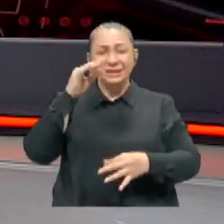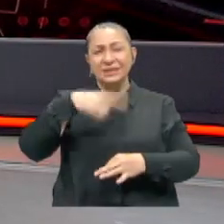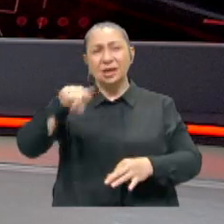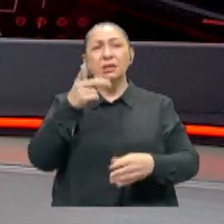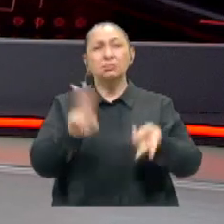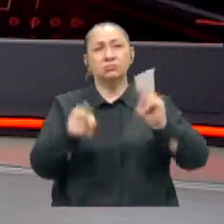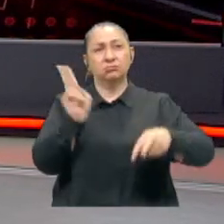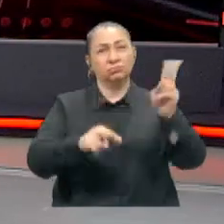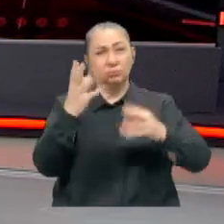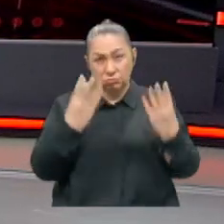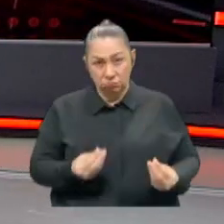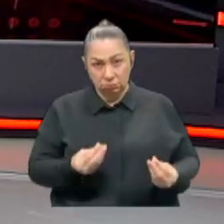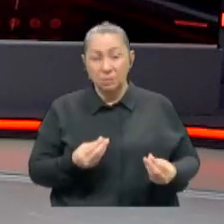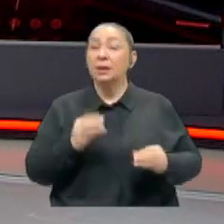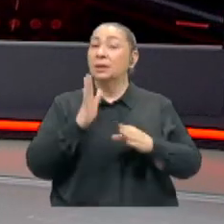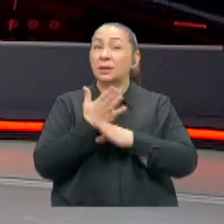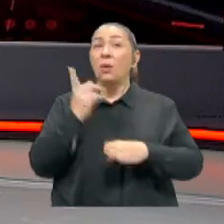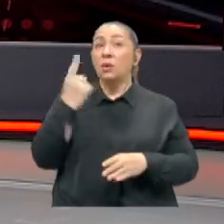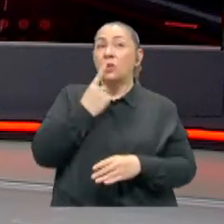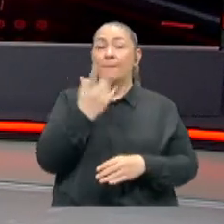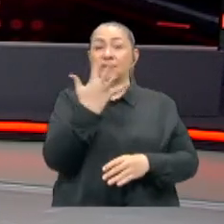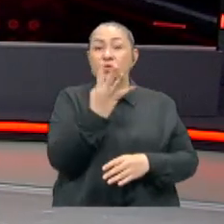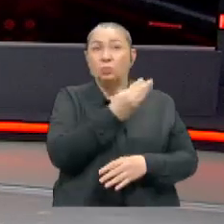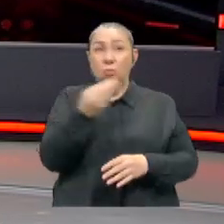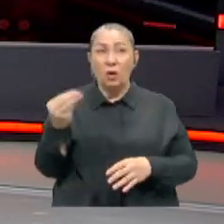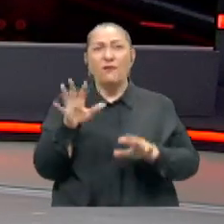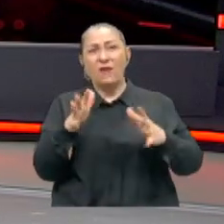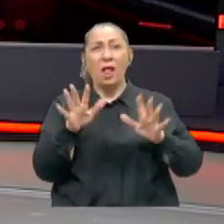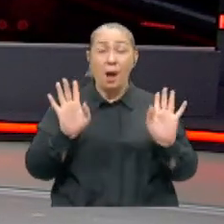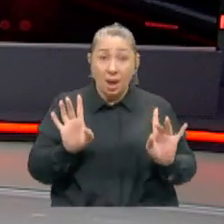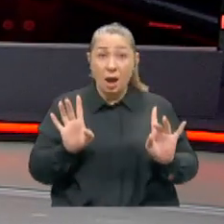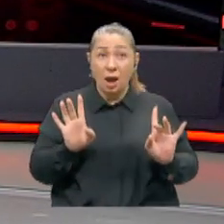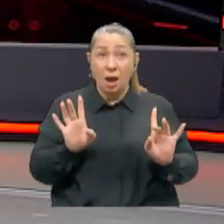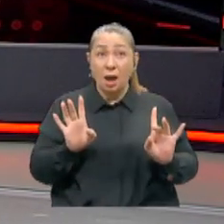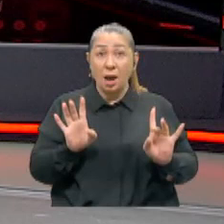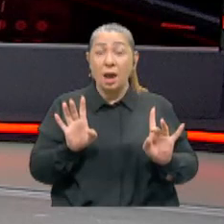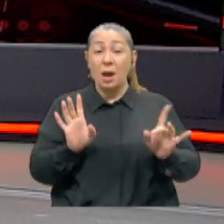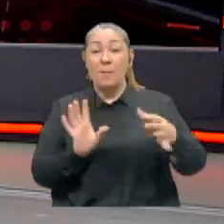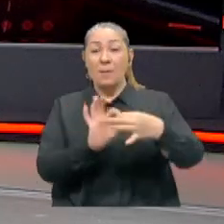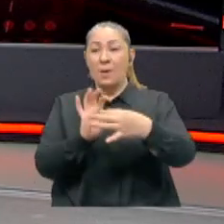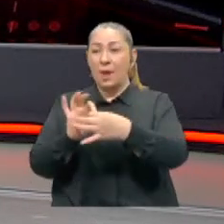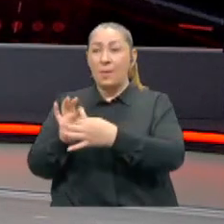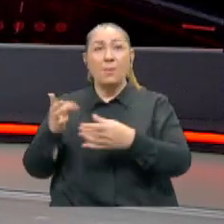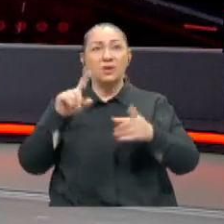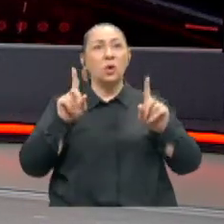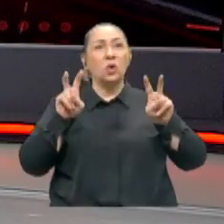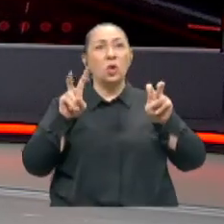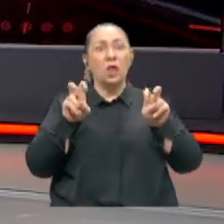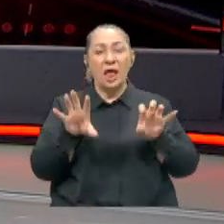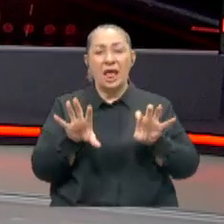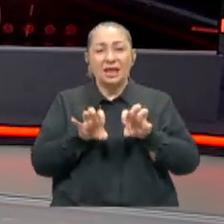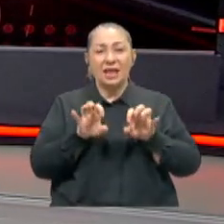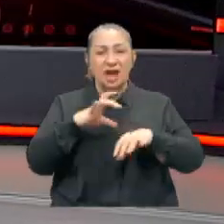hayatını kaybetti Çünkü onlar diyorlar ki Beş buçuk milyon filan ama bu bağlantılı başka konularla